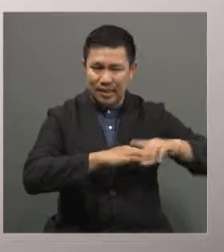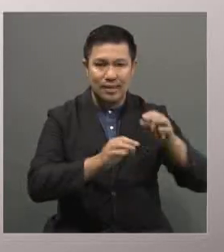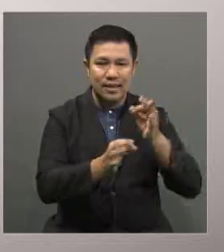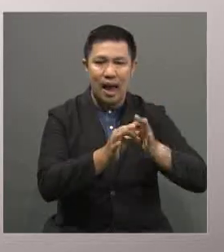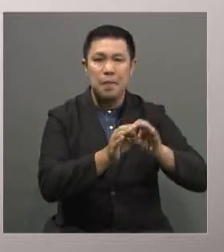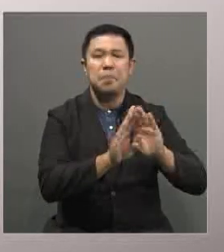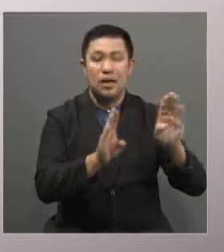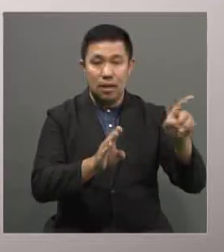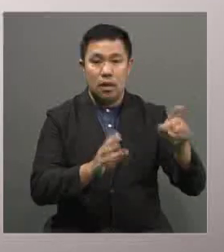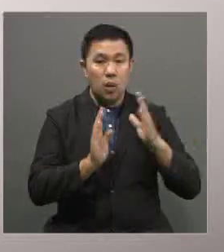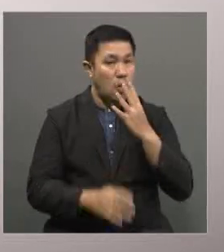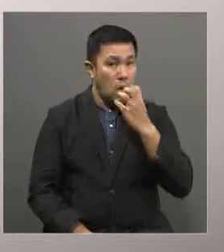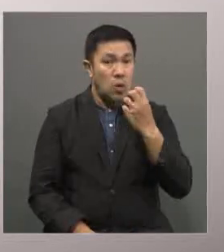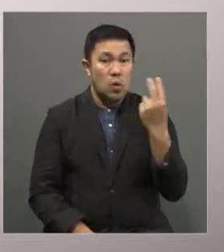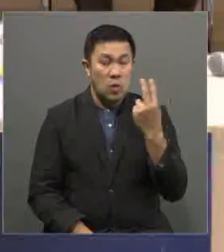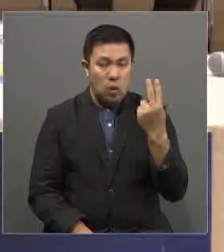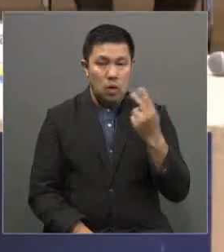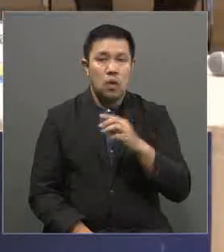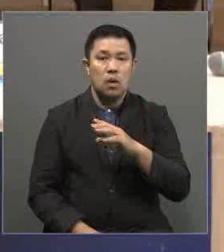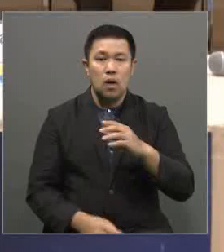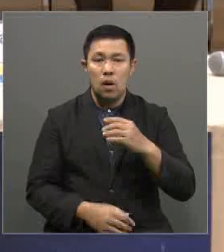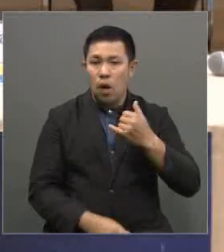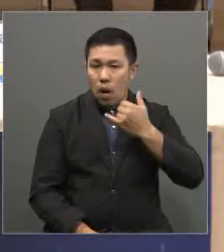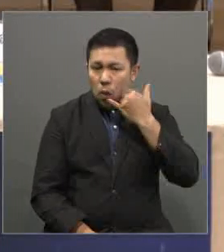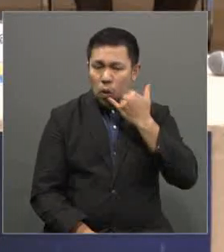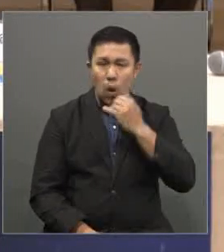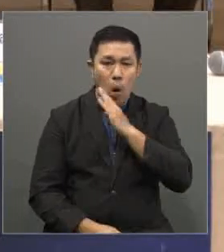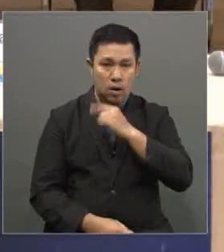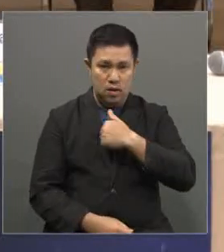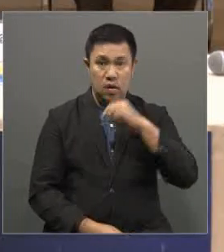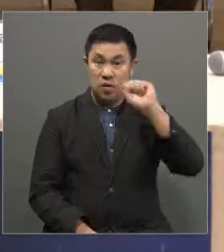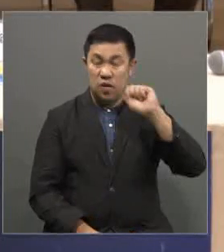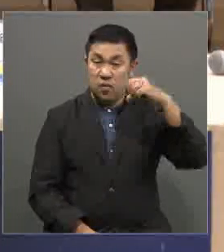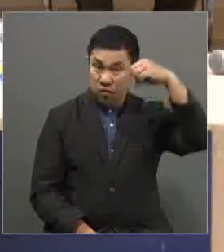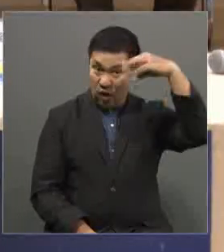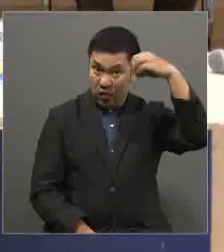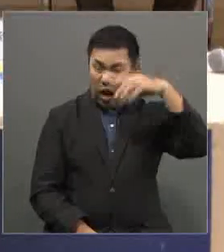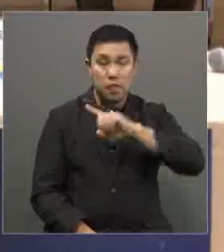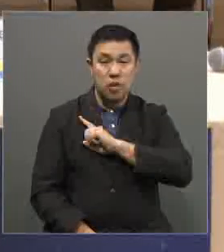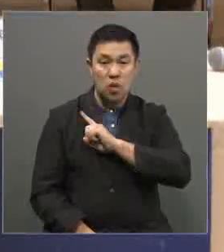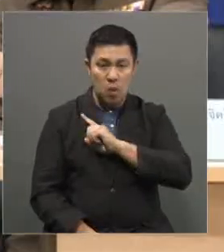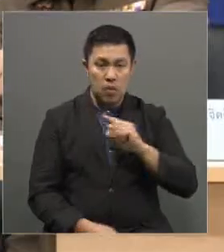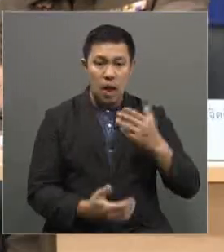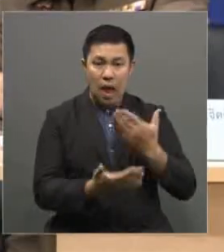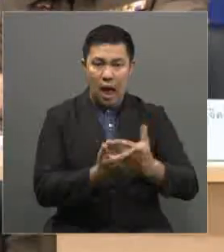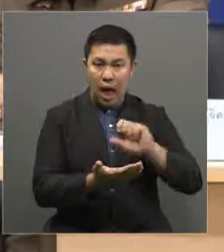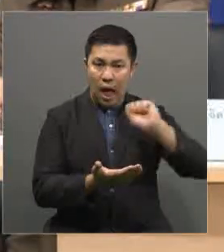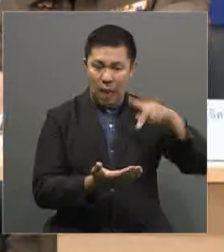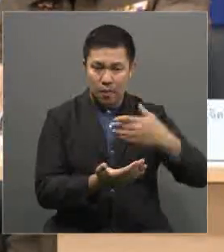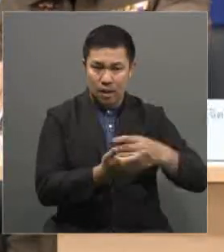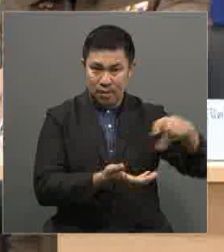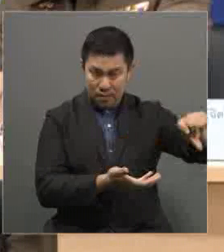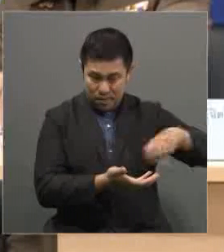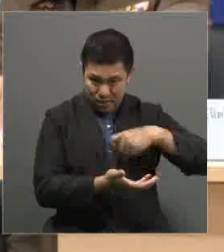เขมาแจ้งความถูกแก๊ง Call Centerหลอกเป็นการไฟฟ้าส่วนภูมิภาคบอกว่าติดตั้งแอปนี้สิเพราะว่ากฟพจะคืนเงินชดเชยช่วง